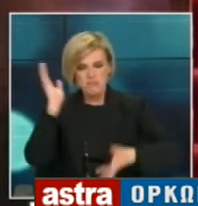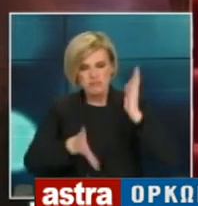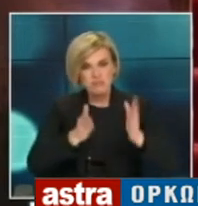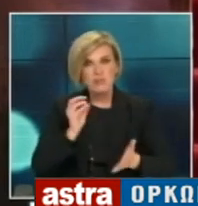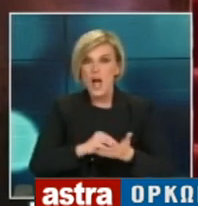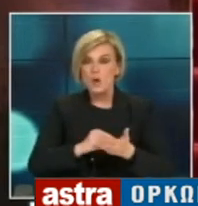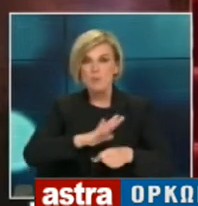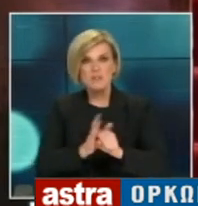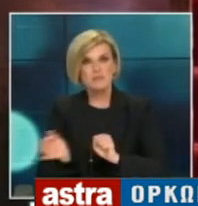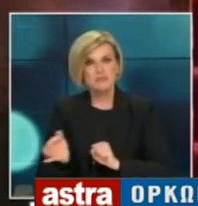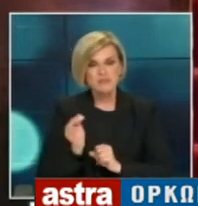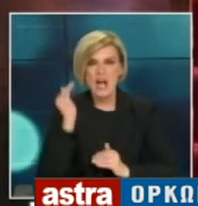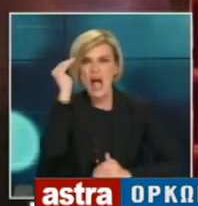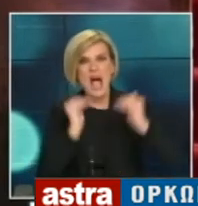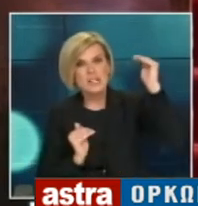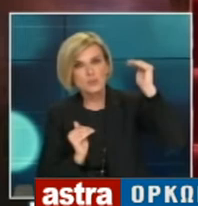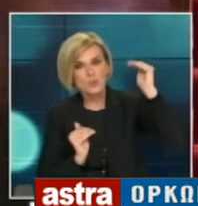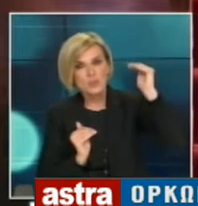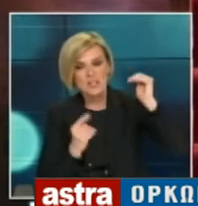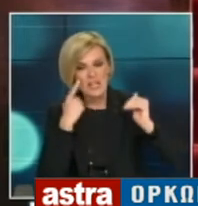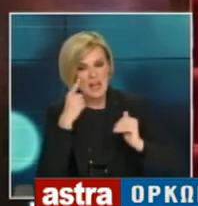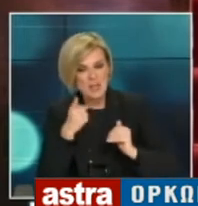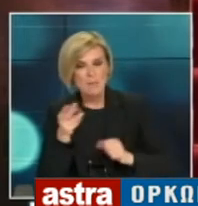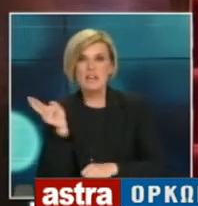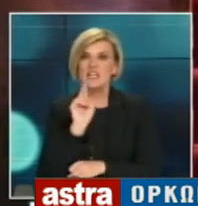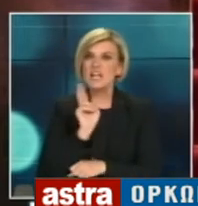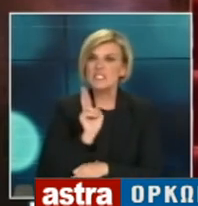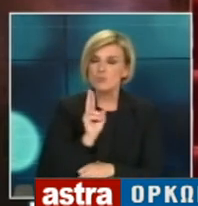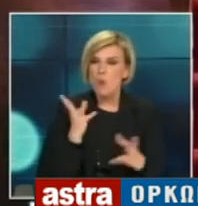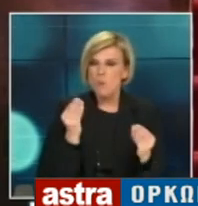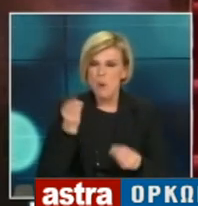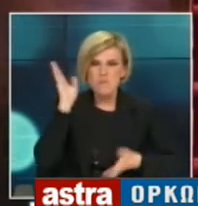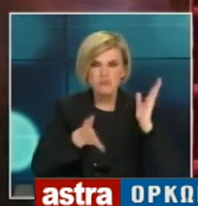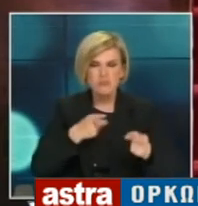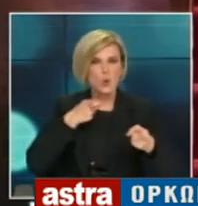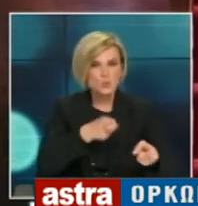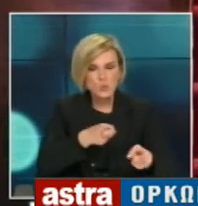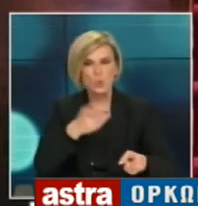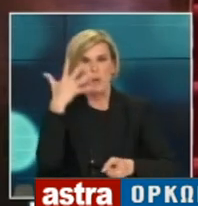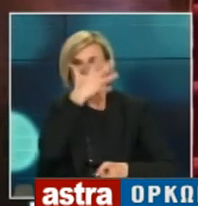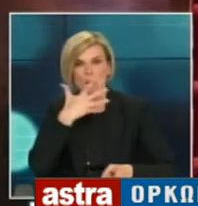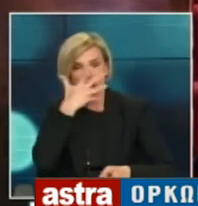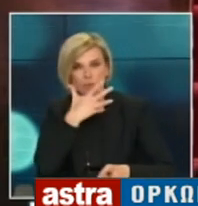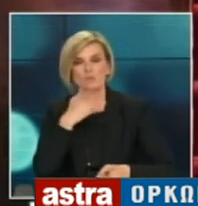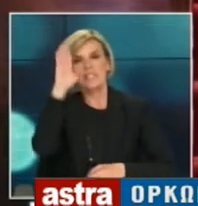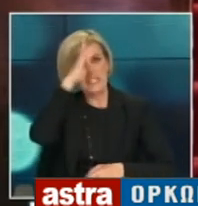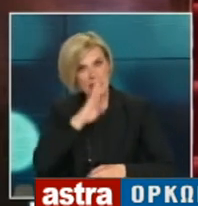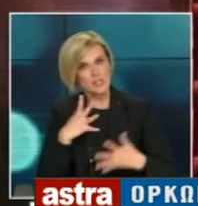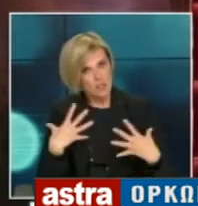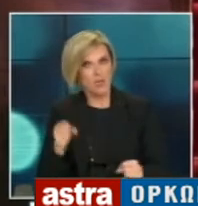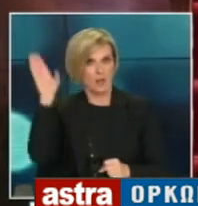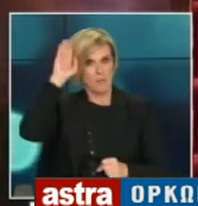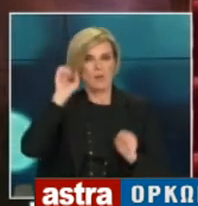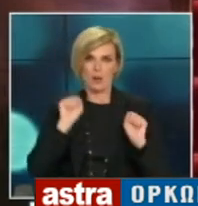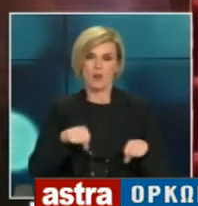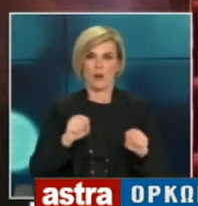Υπήρχαν ανισότητες. Επίσης είδαμε συστημικό ρατσισμό. Είδαμε το κλίμα το οποίο βρίσκεται σε κρίση. Η Αμερική έκανε λάθη στον